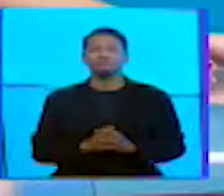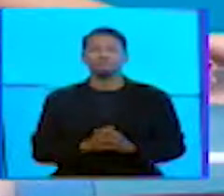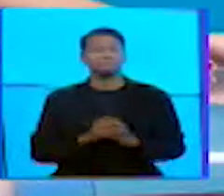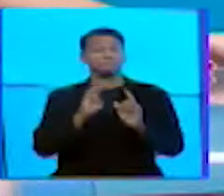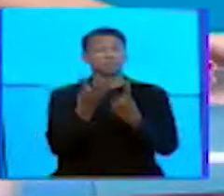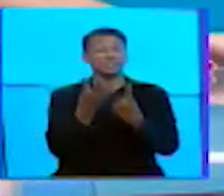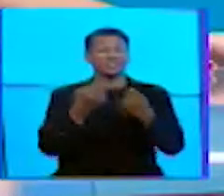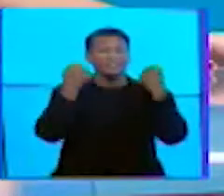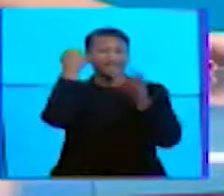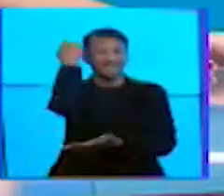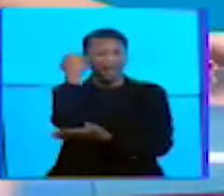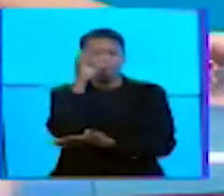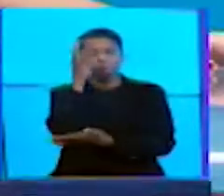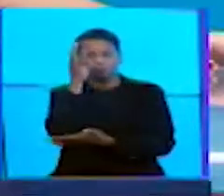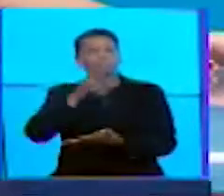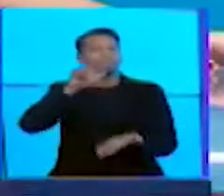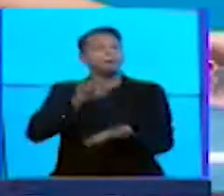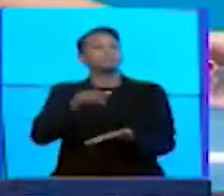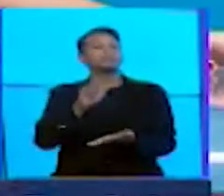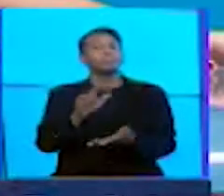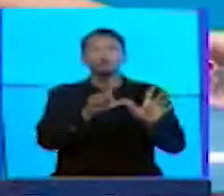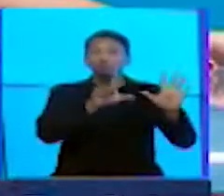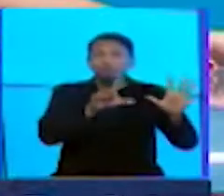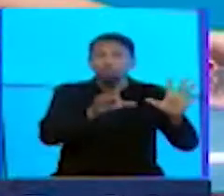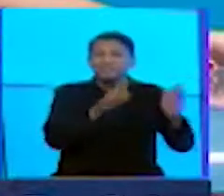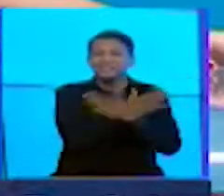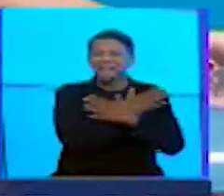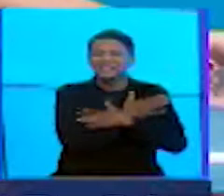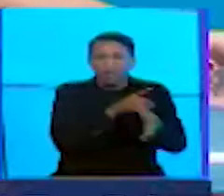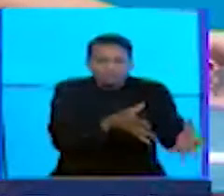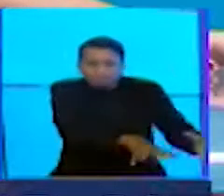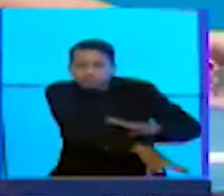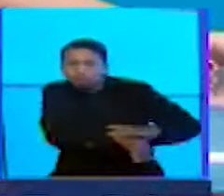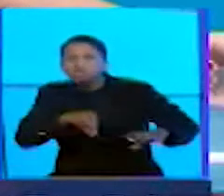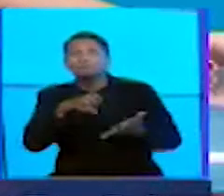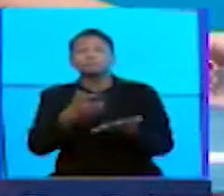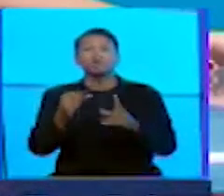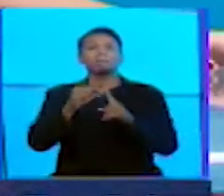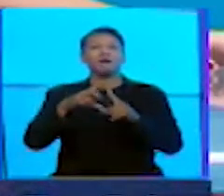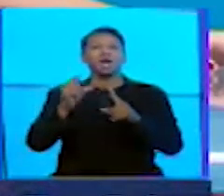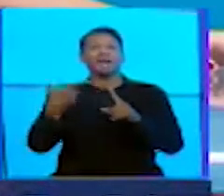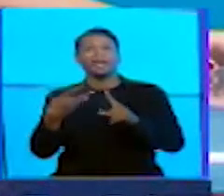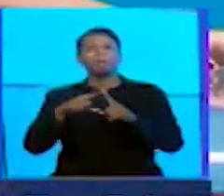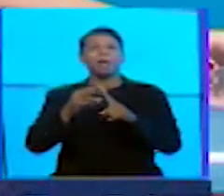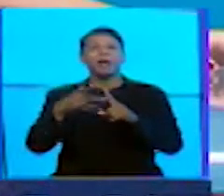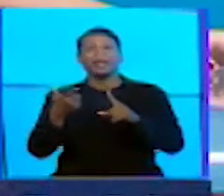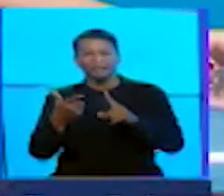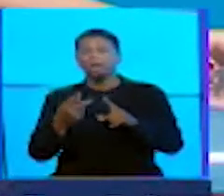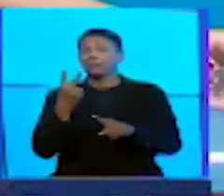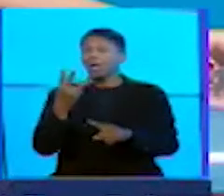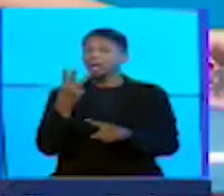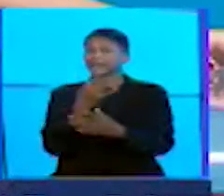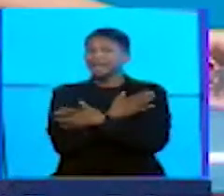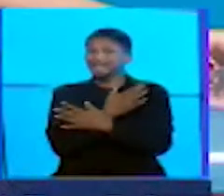Pemirsa, polisi menetapkan 14 tersangka pencurian 7 jenazah COVID-19 di Parepare, Sulawesi Selatan. 3 jenazah ternyata dipindahkan ke